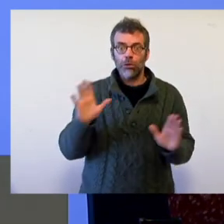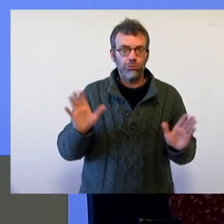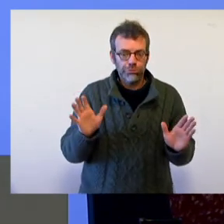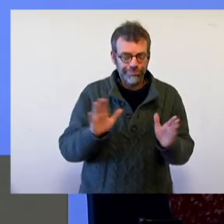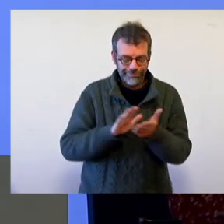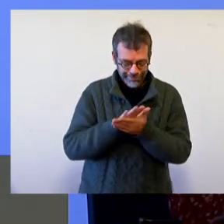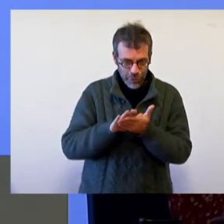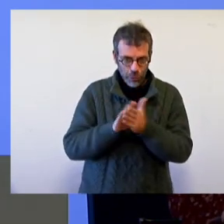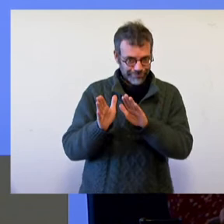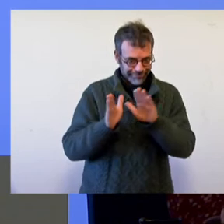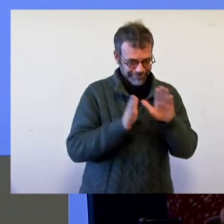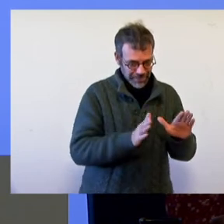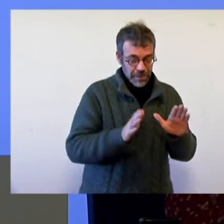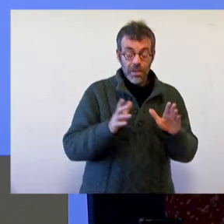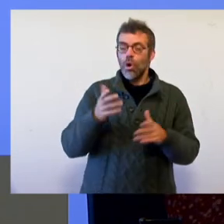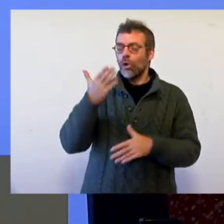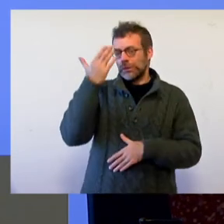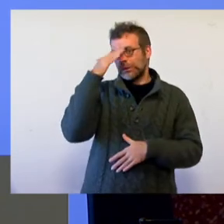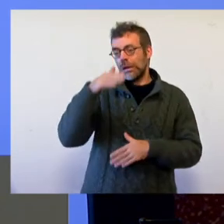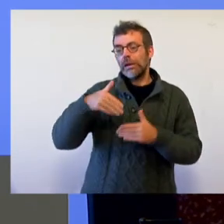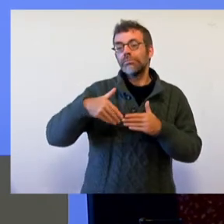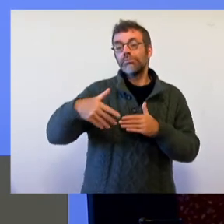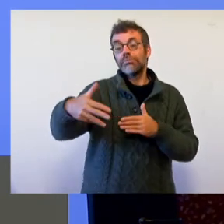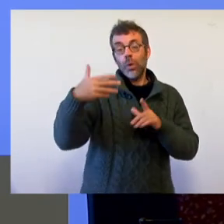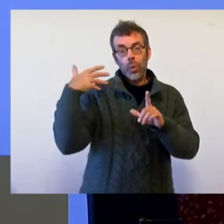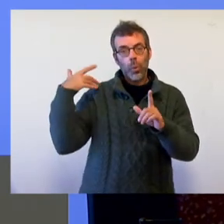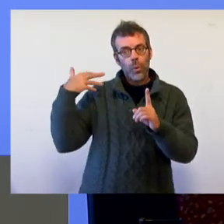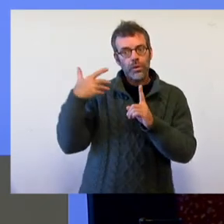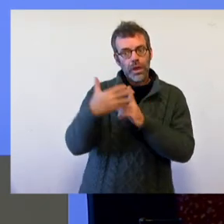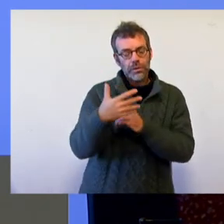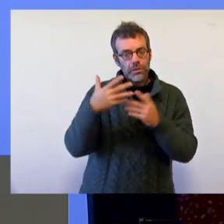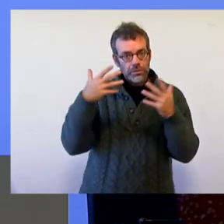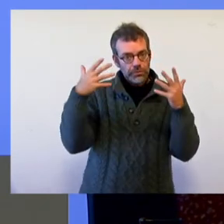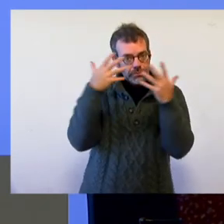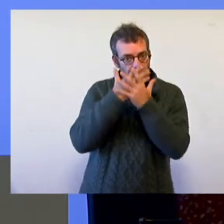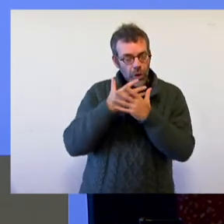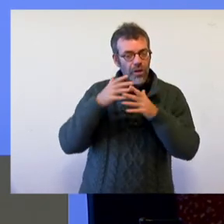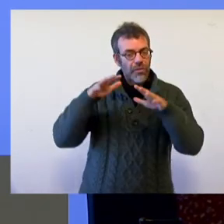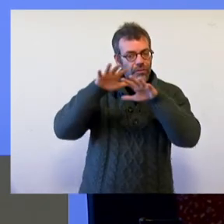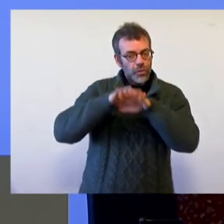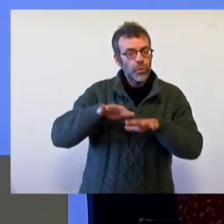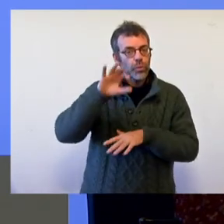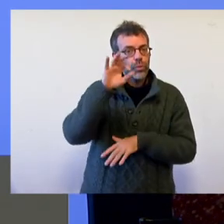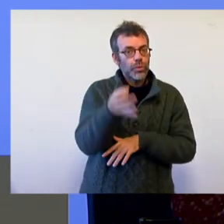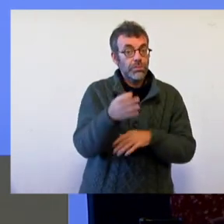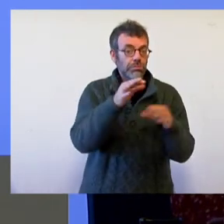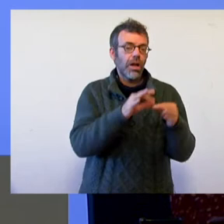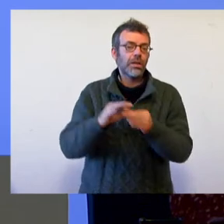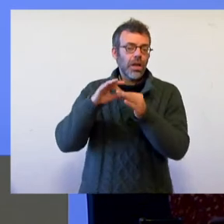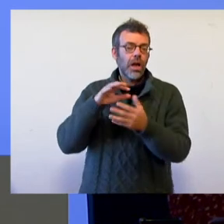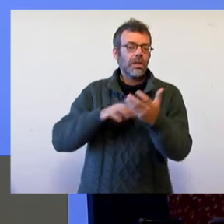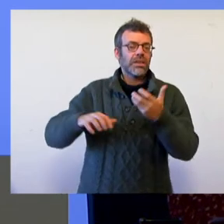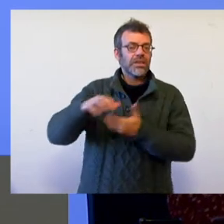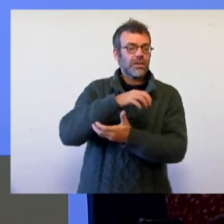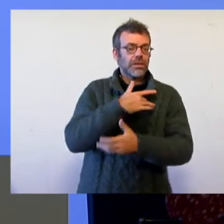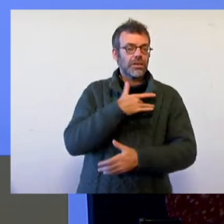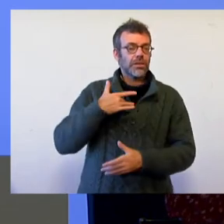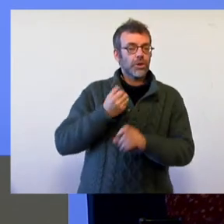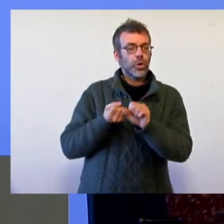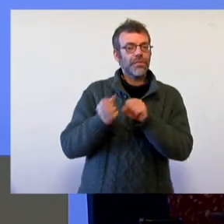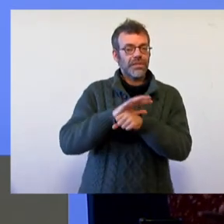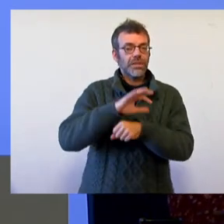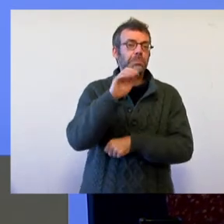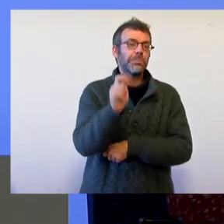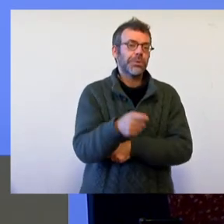Personne n'ignore le contexte d'incertitude lié à la crise Covid, et je vais te dire dans quelques instants comment nous essayons d'y faire face, indépendamment